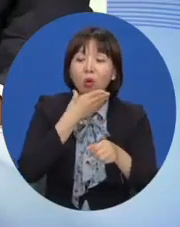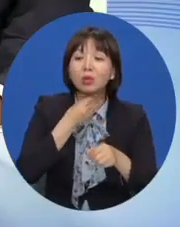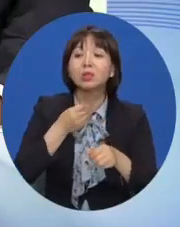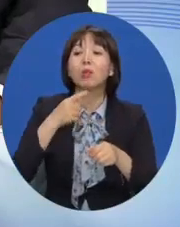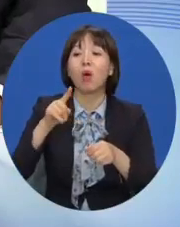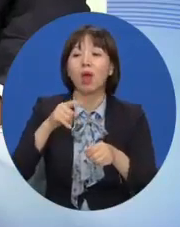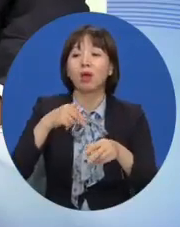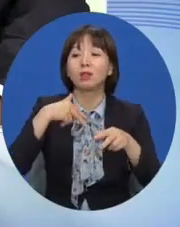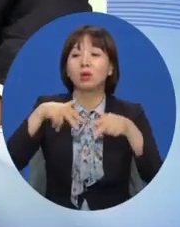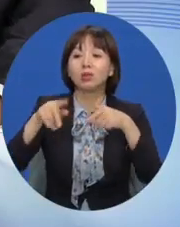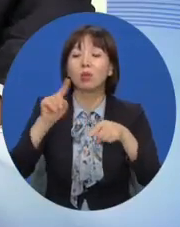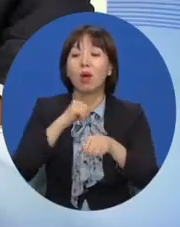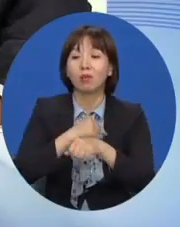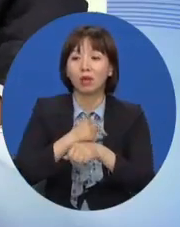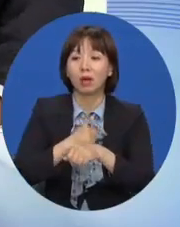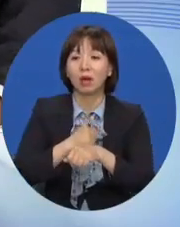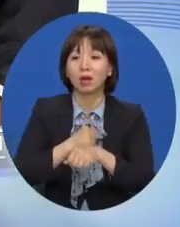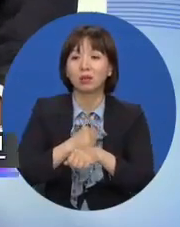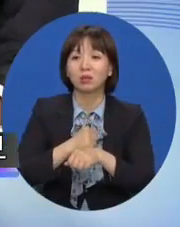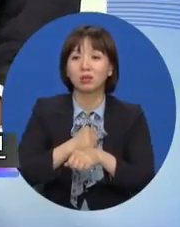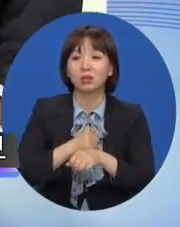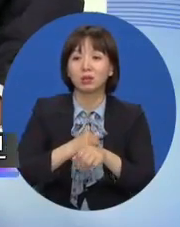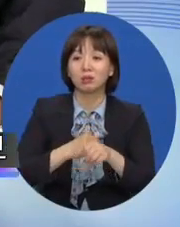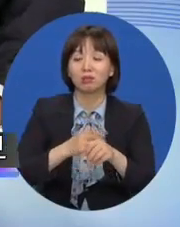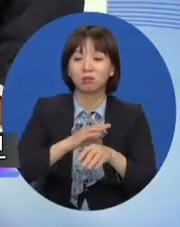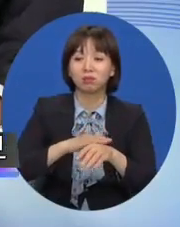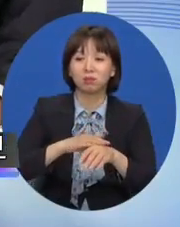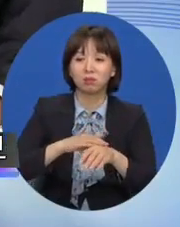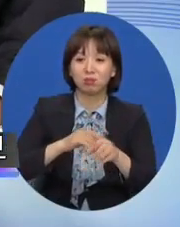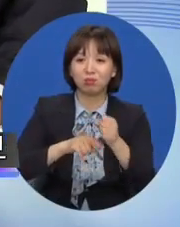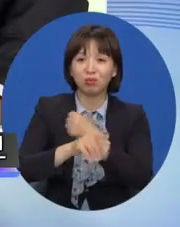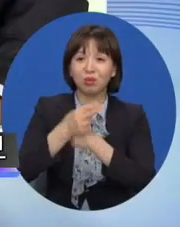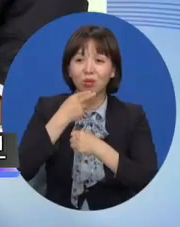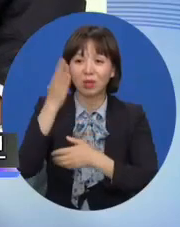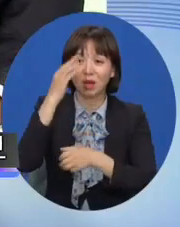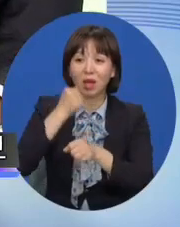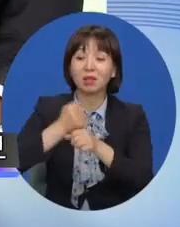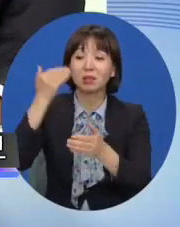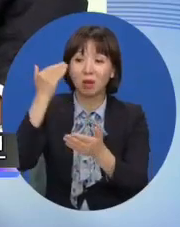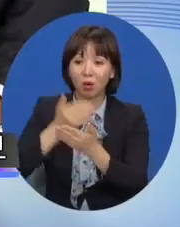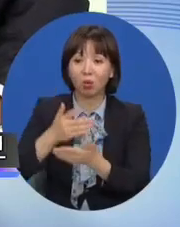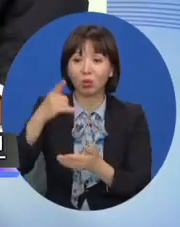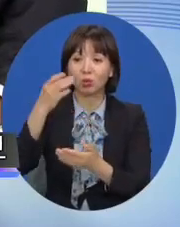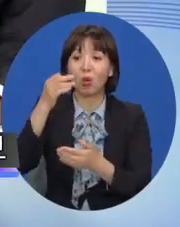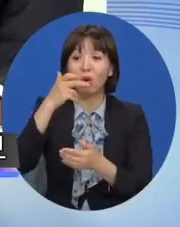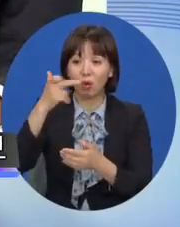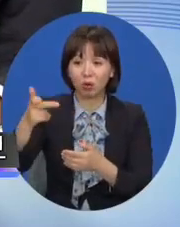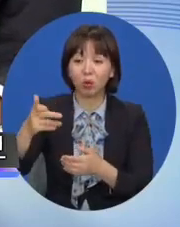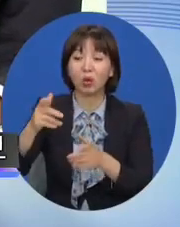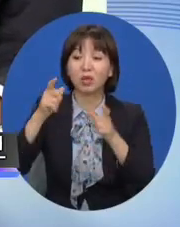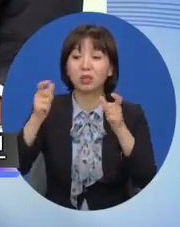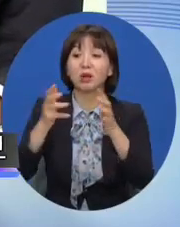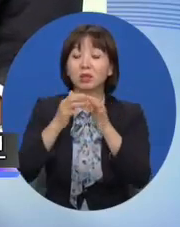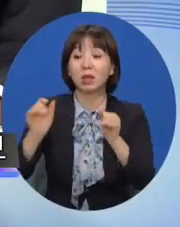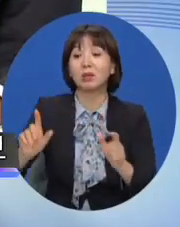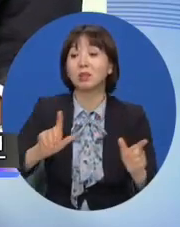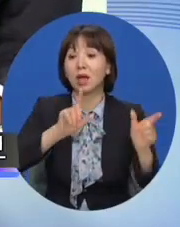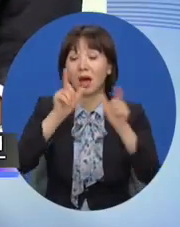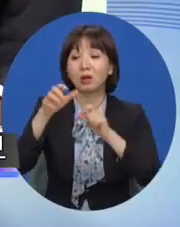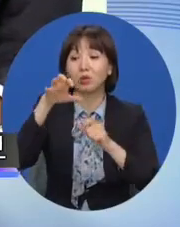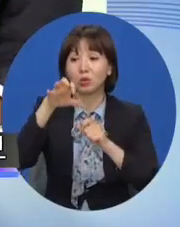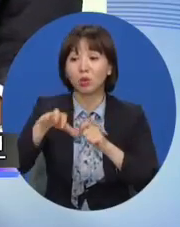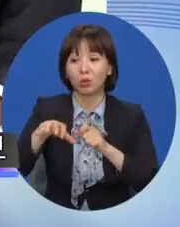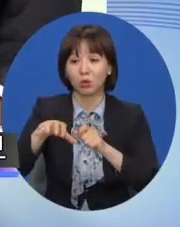겁니까? 그런 그 터무니없는 말씀을 하시면 안 되고 제 얘기는 어느 정도 아무리 통이 크셔도 지역 시민이 살아가는 그쪽으로